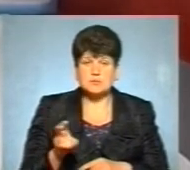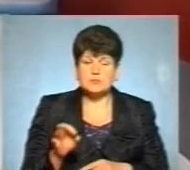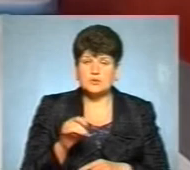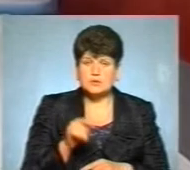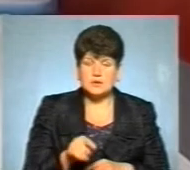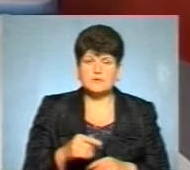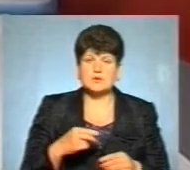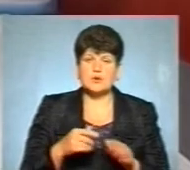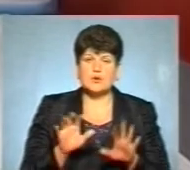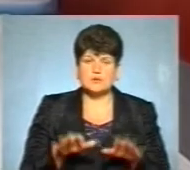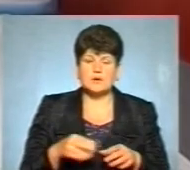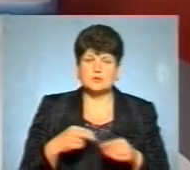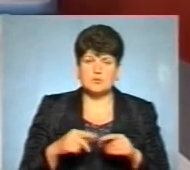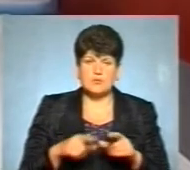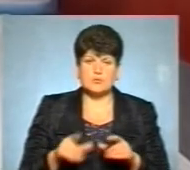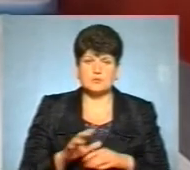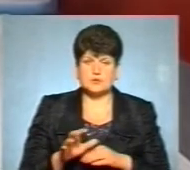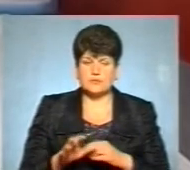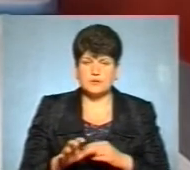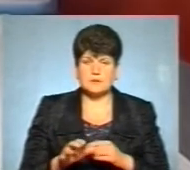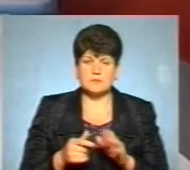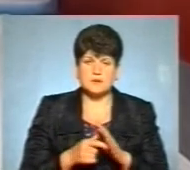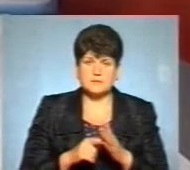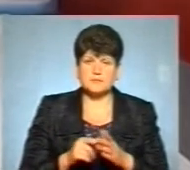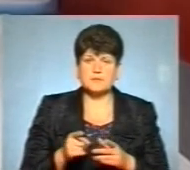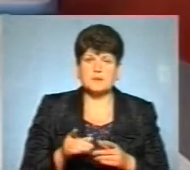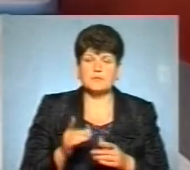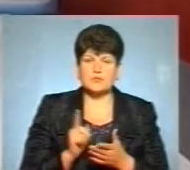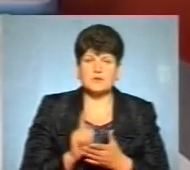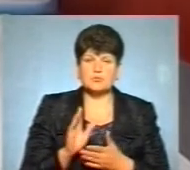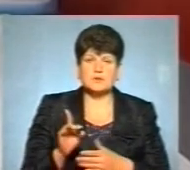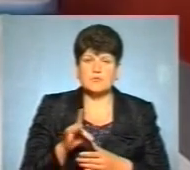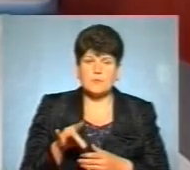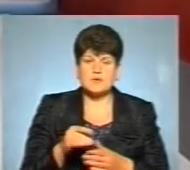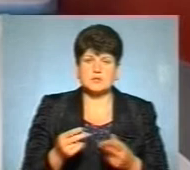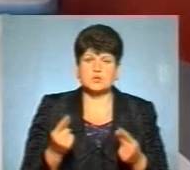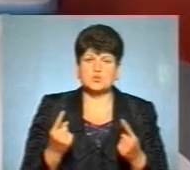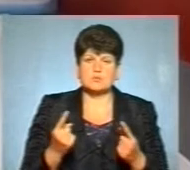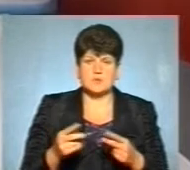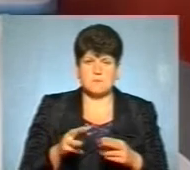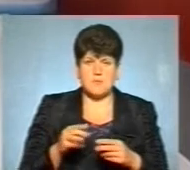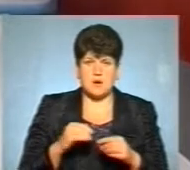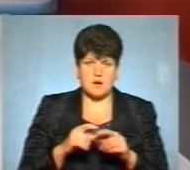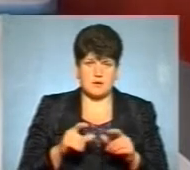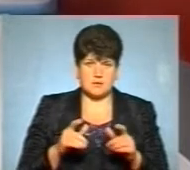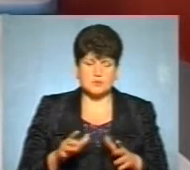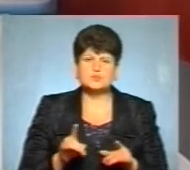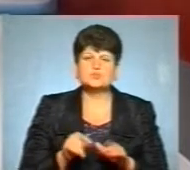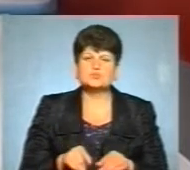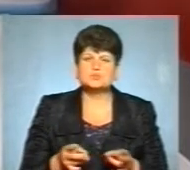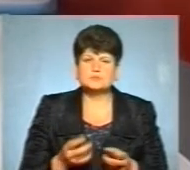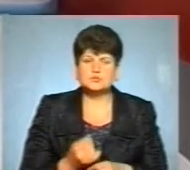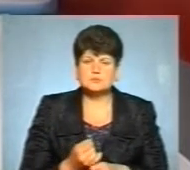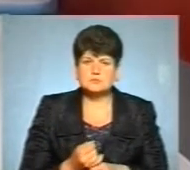голова торгово-промислової палати України, він сказав, що Україна має стати європейським супермаркетом. І тут наш потенціал. Що для цього потрібно